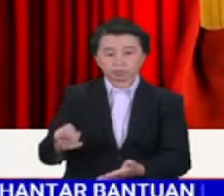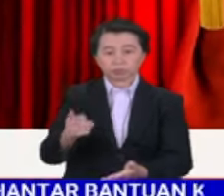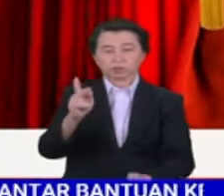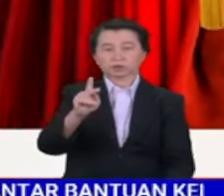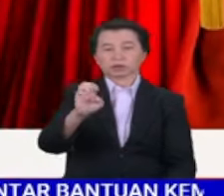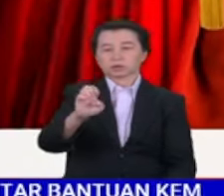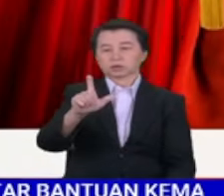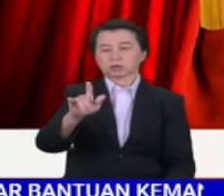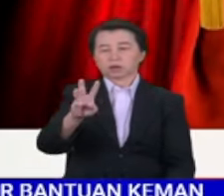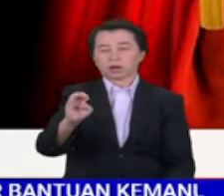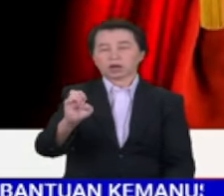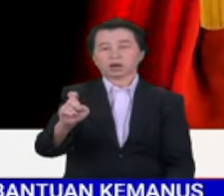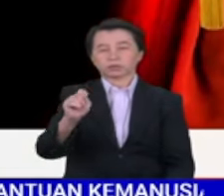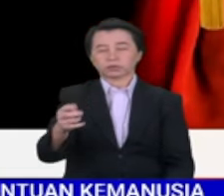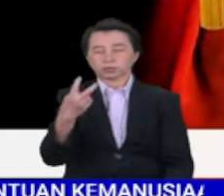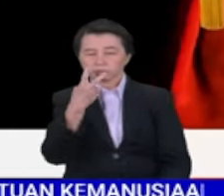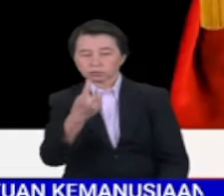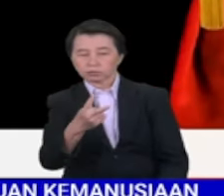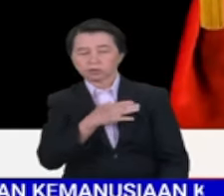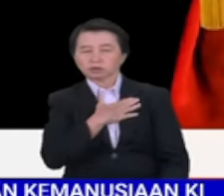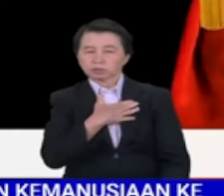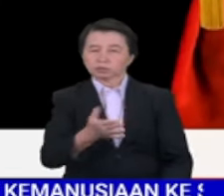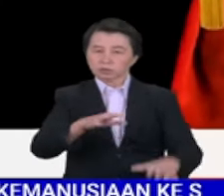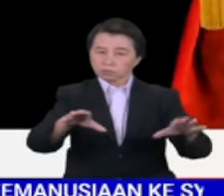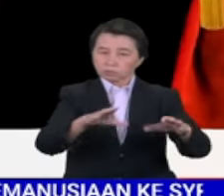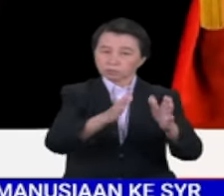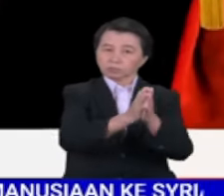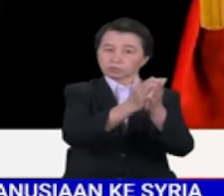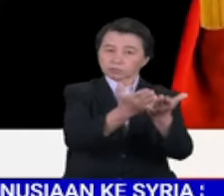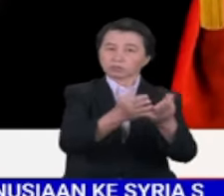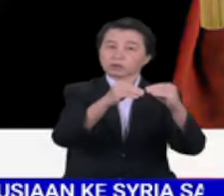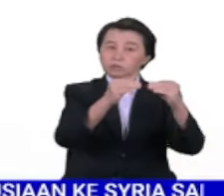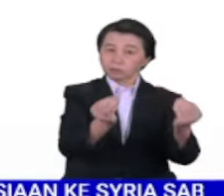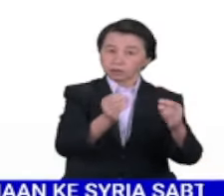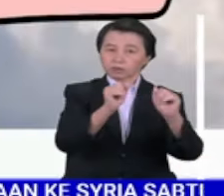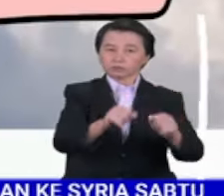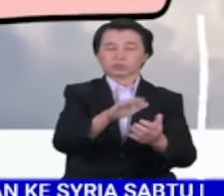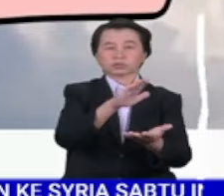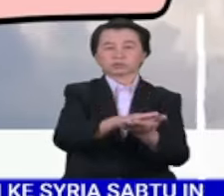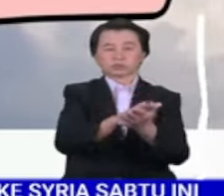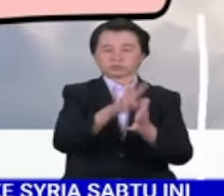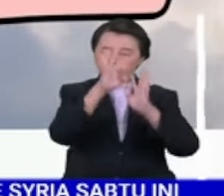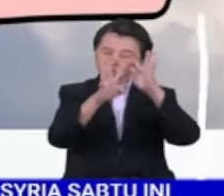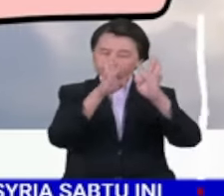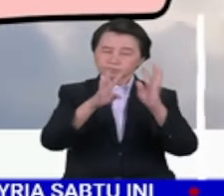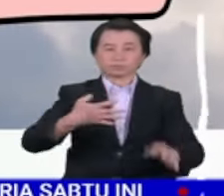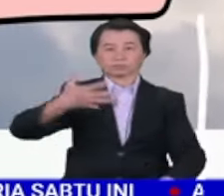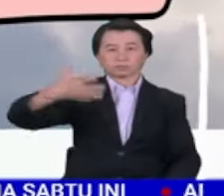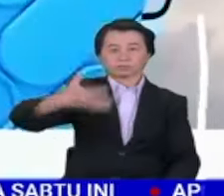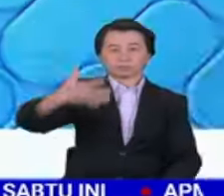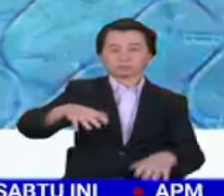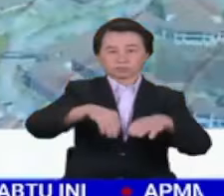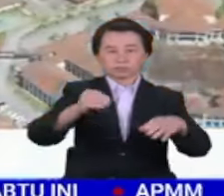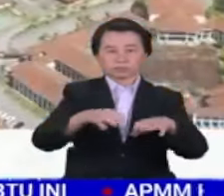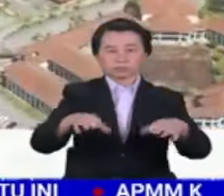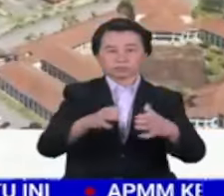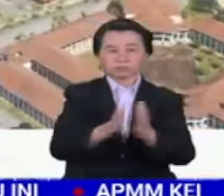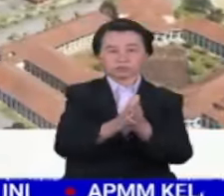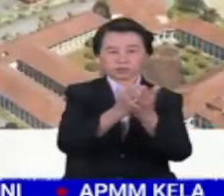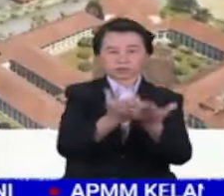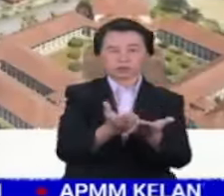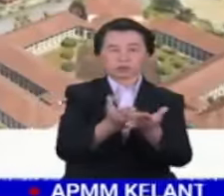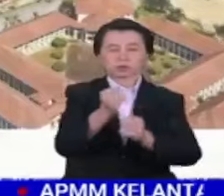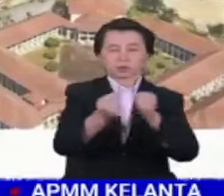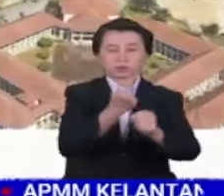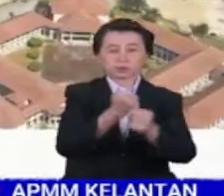Abdurrahman melihat komitmen pasukan terbitan ekstra kitai membolehkan sekolah mencipta sejarah menerbitkannya tahun ini bagi